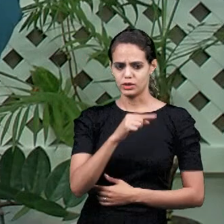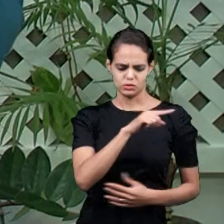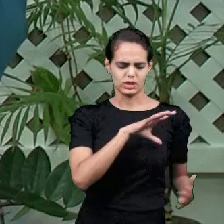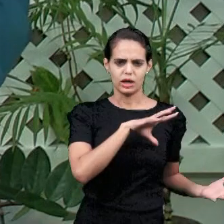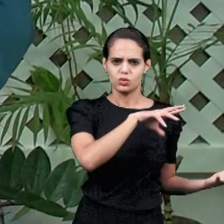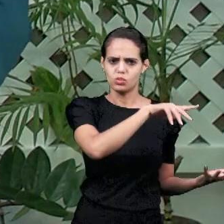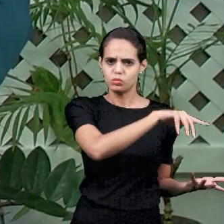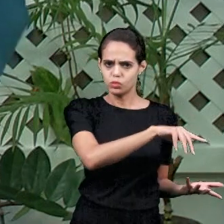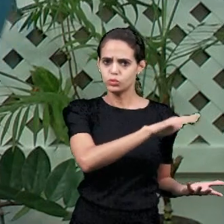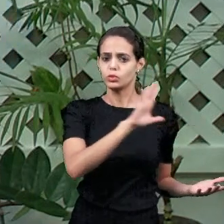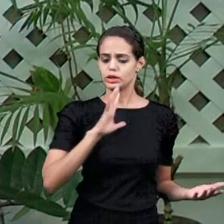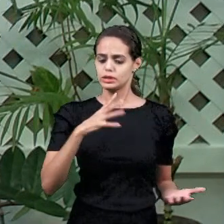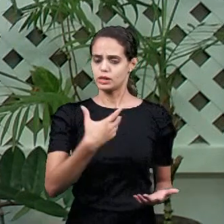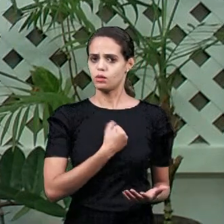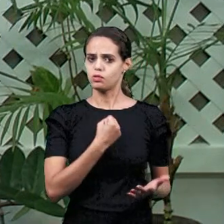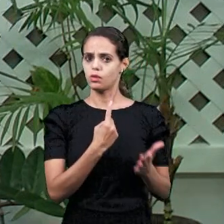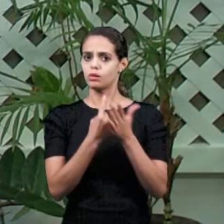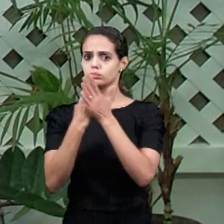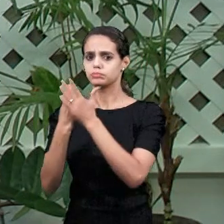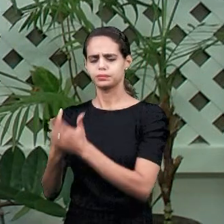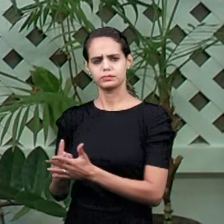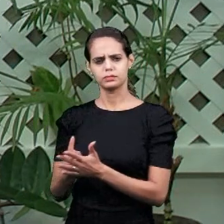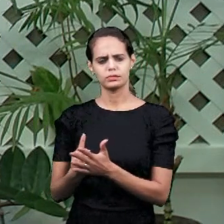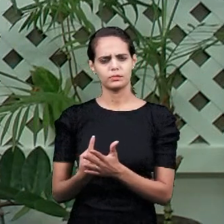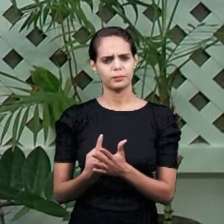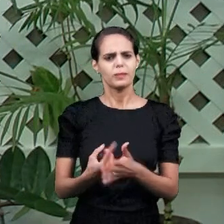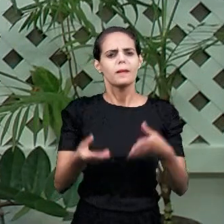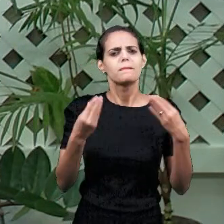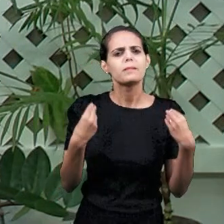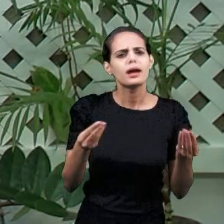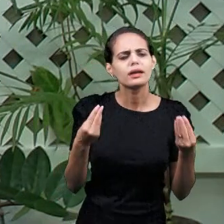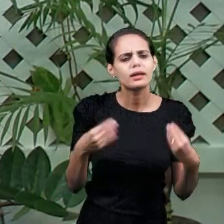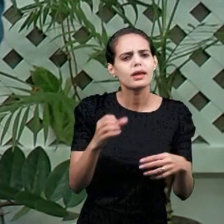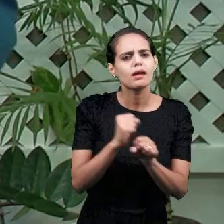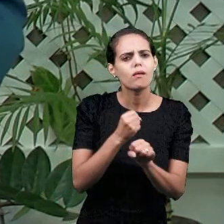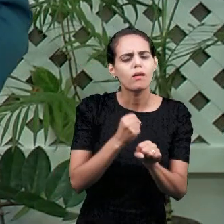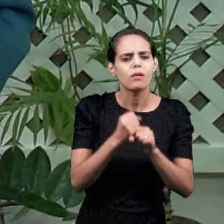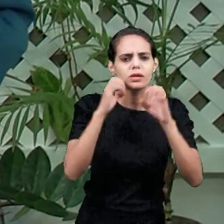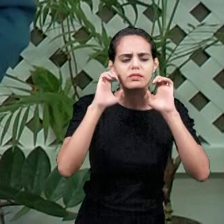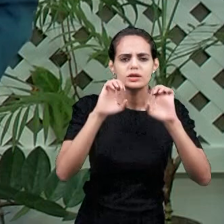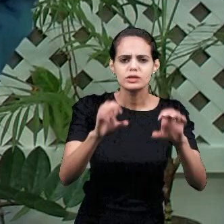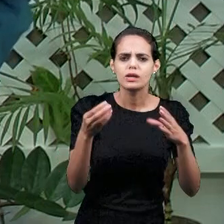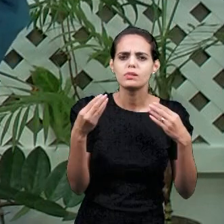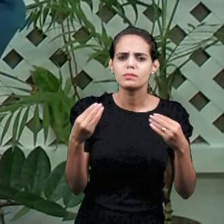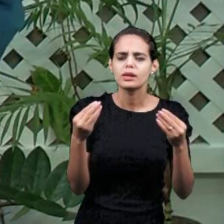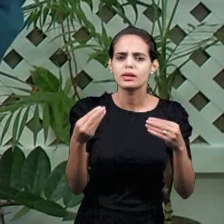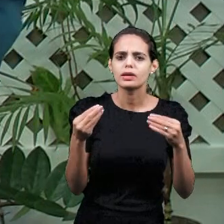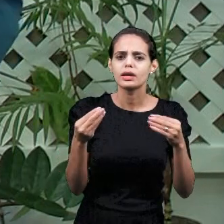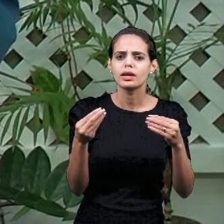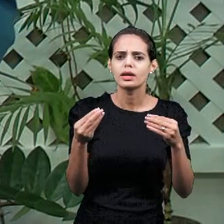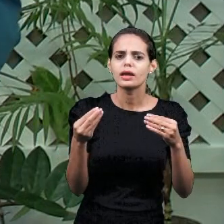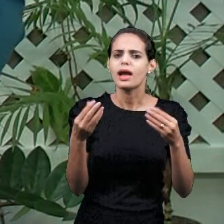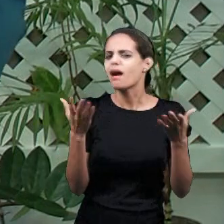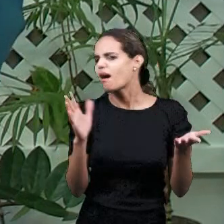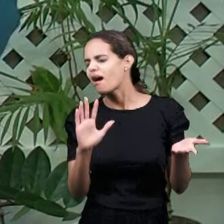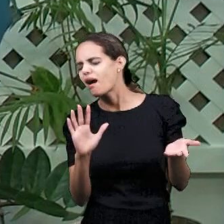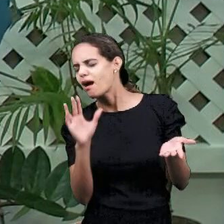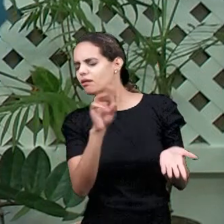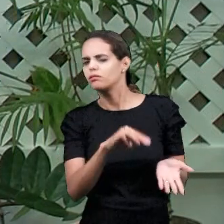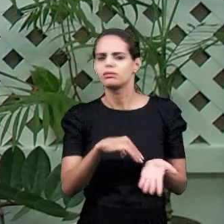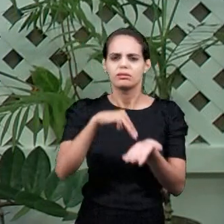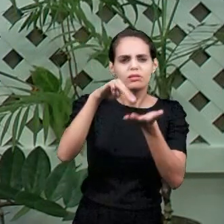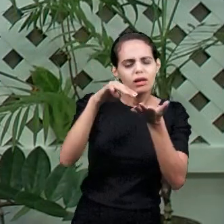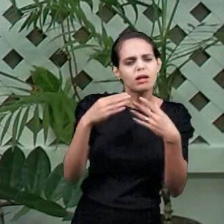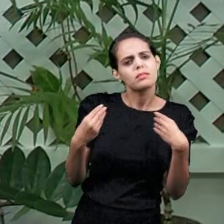alors? Pourquoi Maranatha alors? Si cela se trouve dans tous les endroits pour se réunir, on met une